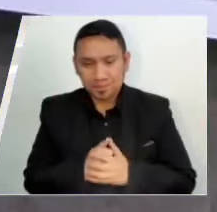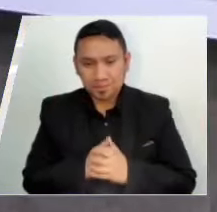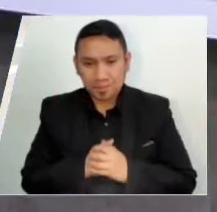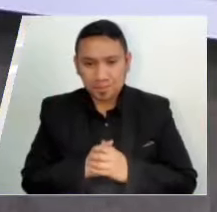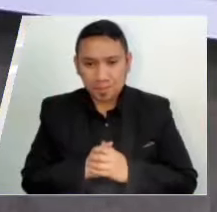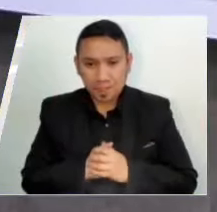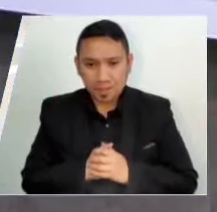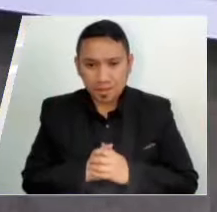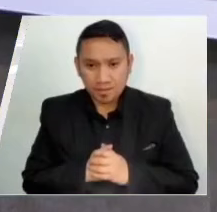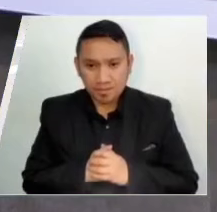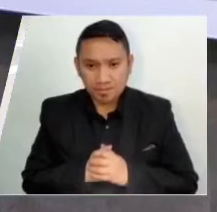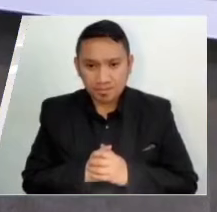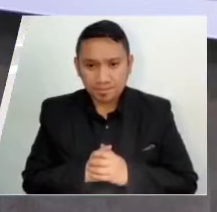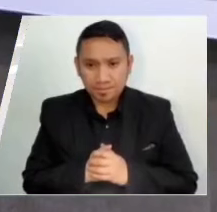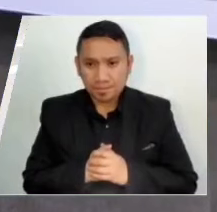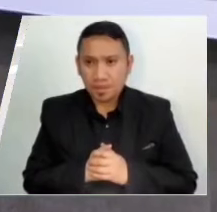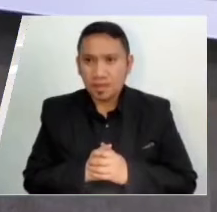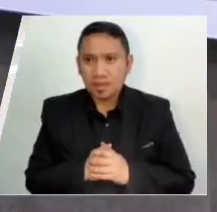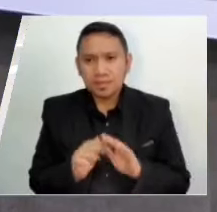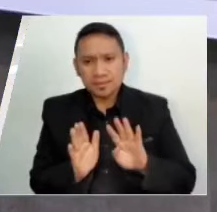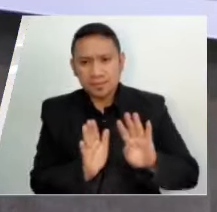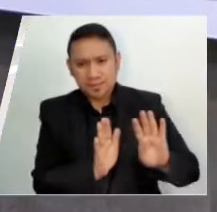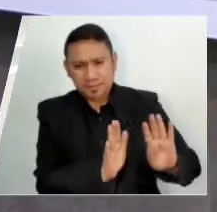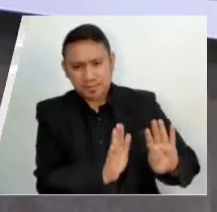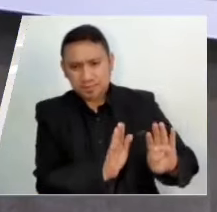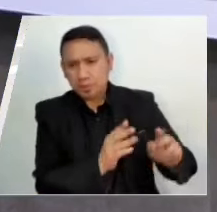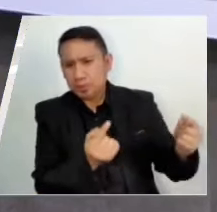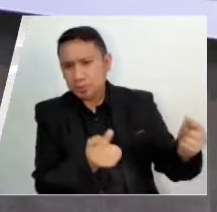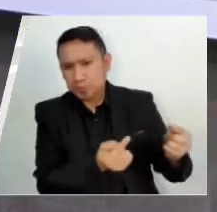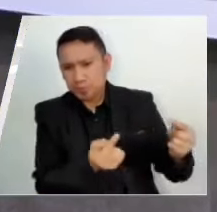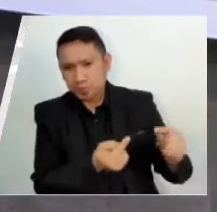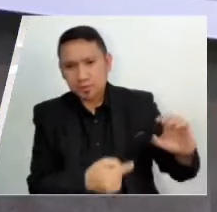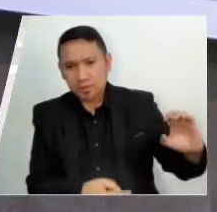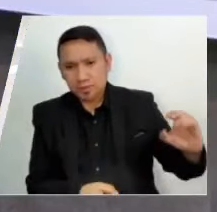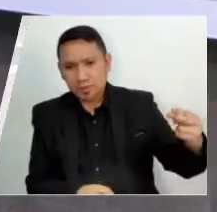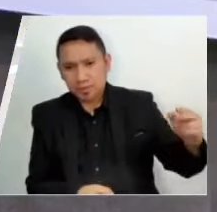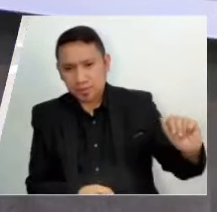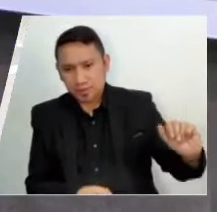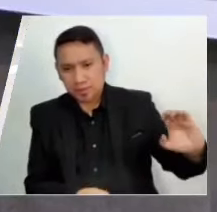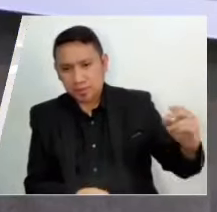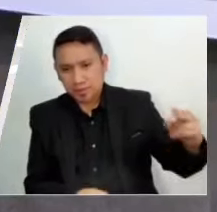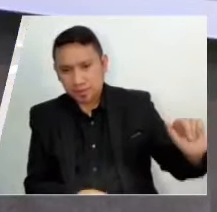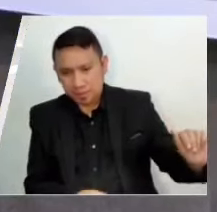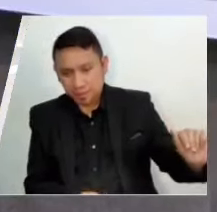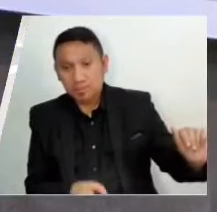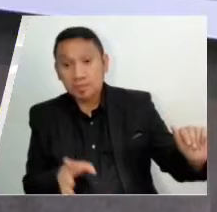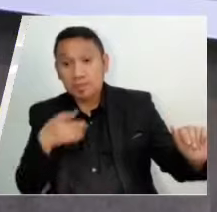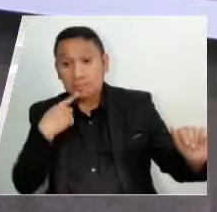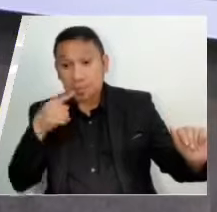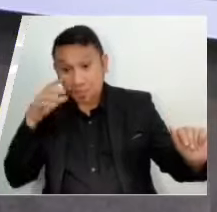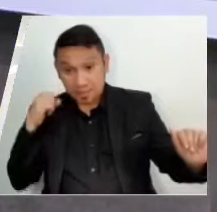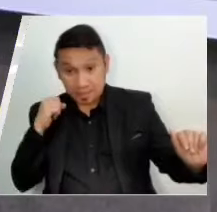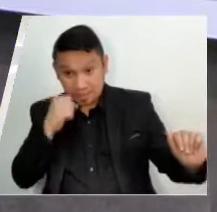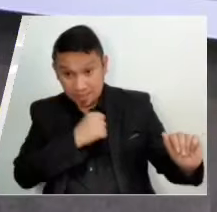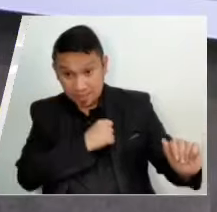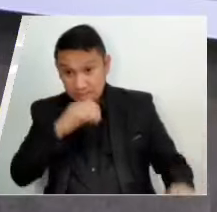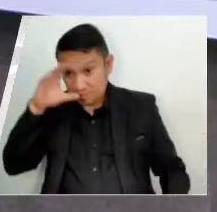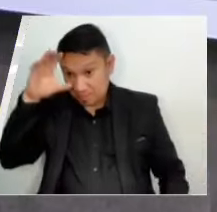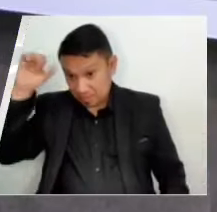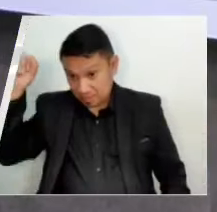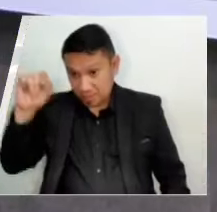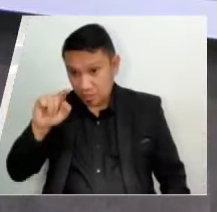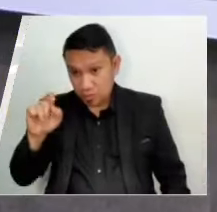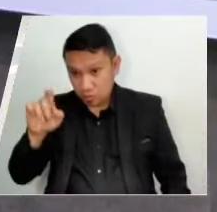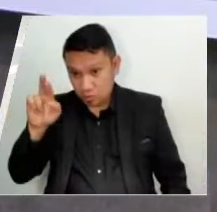Isa sa tabi muna ang away sa Chacha. Yan ang sinabi ni Senate President Juan Miguel Subiri na napagkasundoan nila ni House Speaker